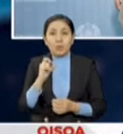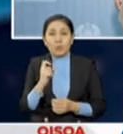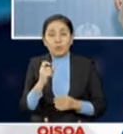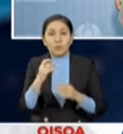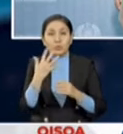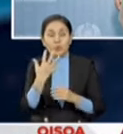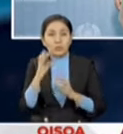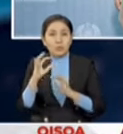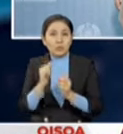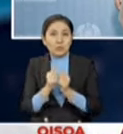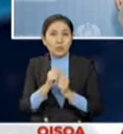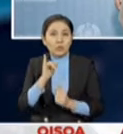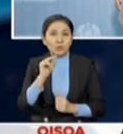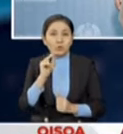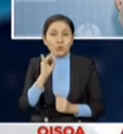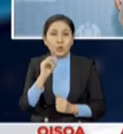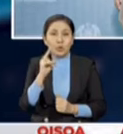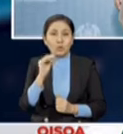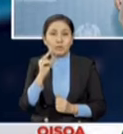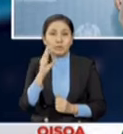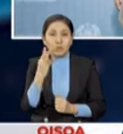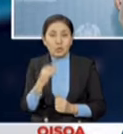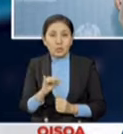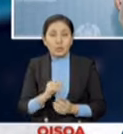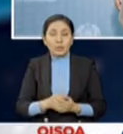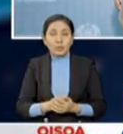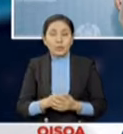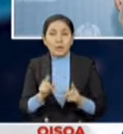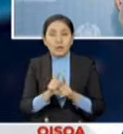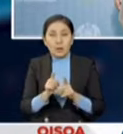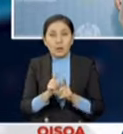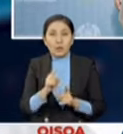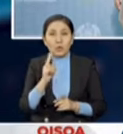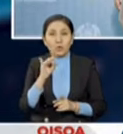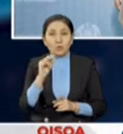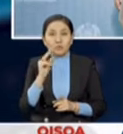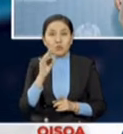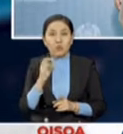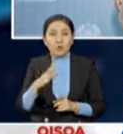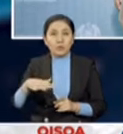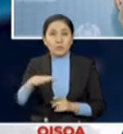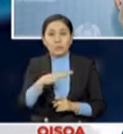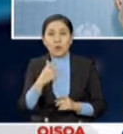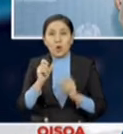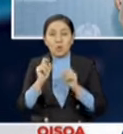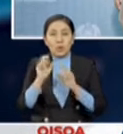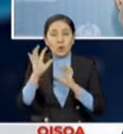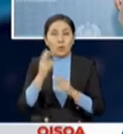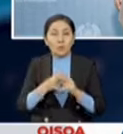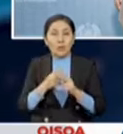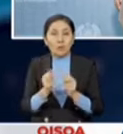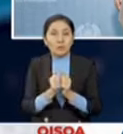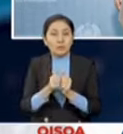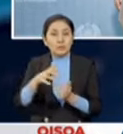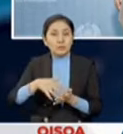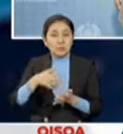konlari ma'lum, Xonjuza, Uchquloq, Chinorsoy, Lashkerek ve Qulqchuloq. Hozirda ular Olmaliq kon metallurgi tomonidan